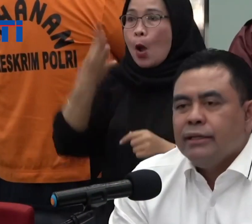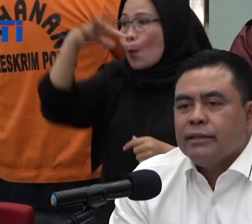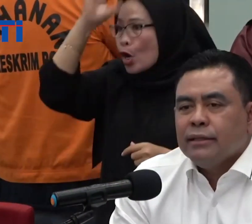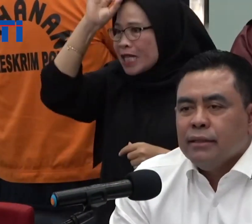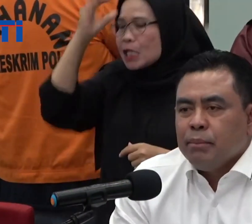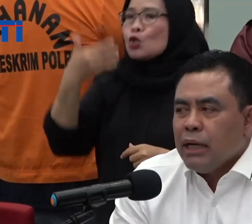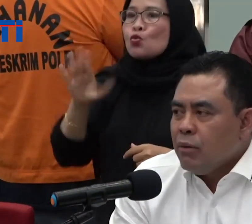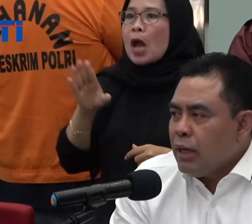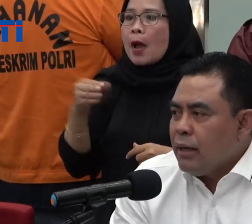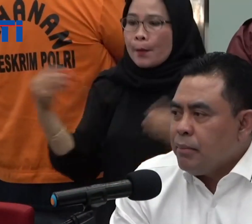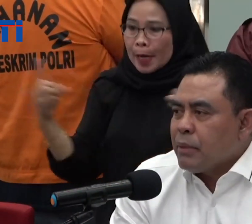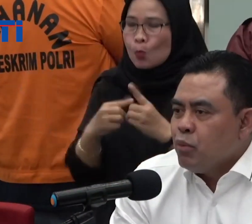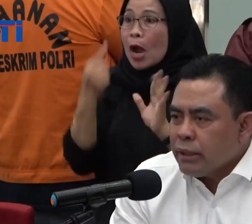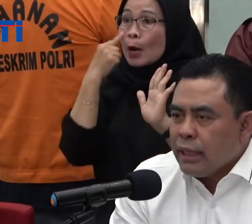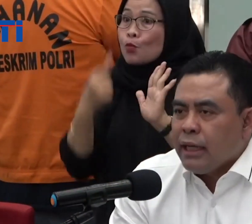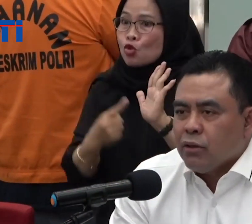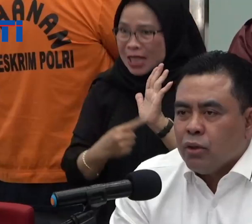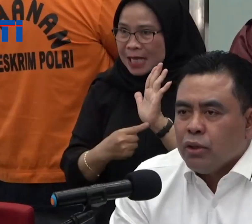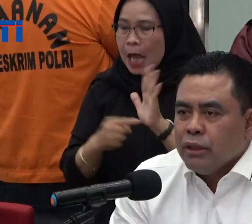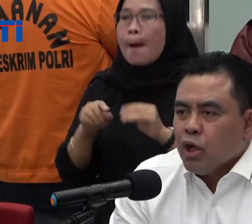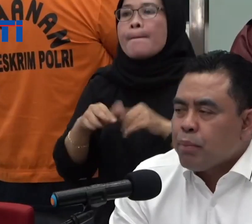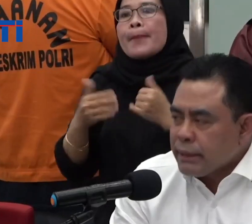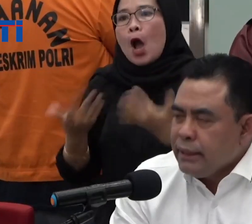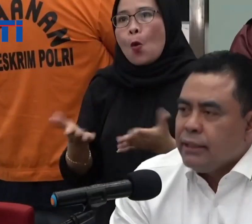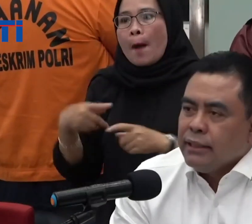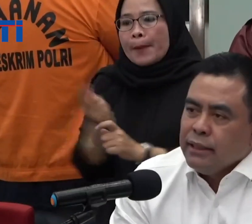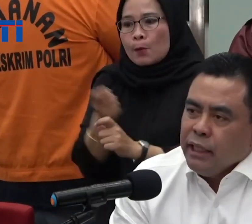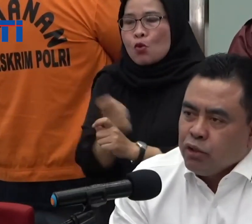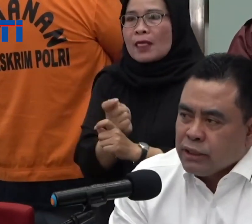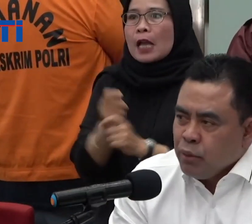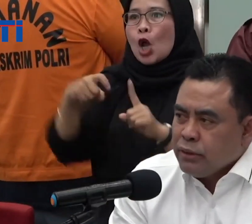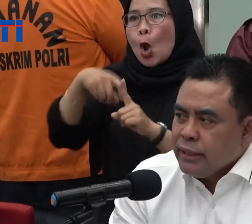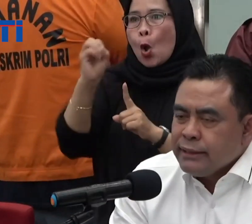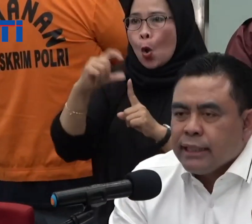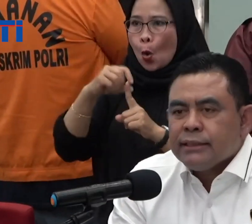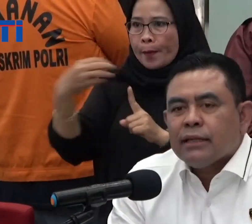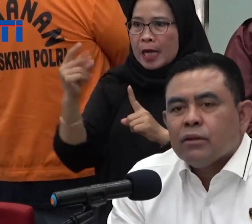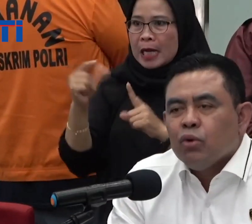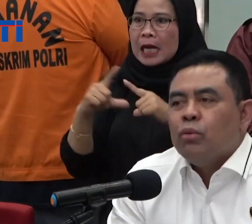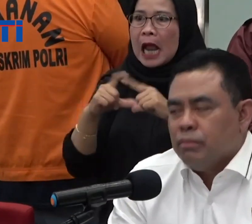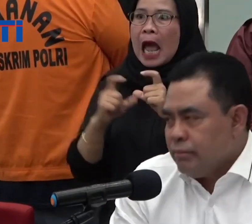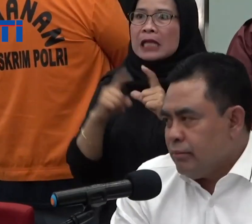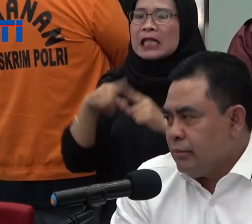bukti bahwa perbuatan atau koperasi Indo Surya tersebut cacat hukum.